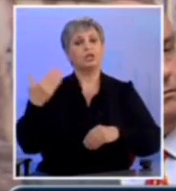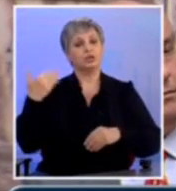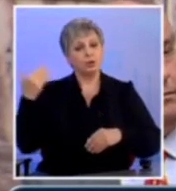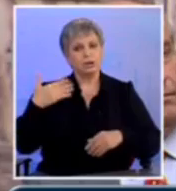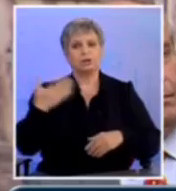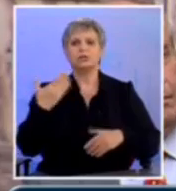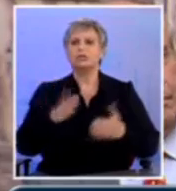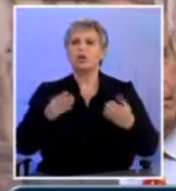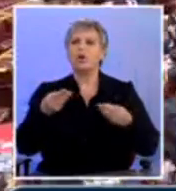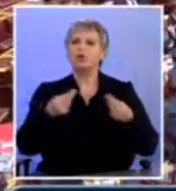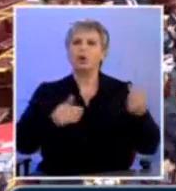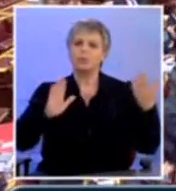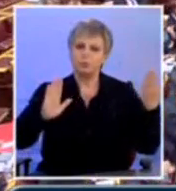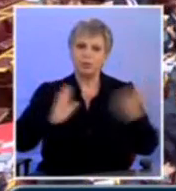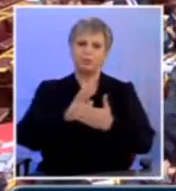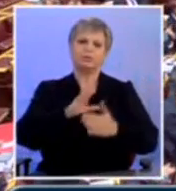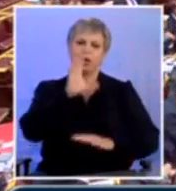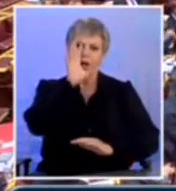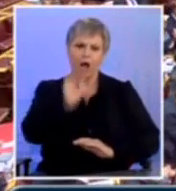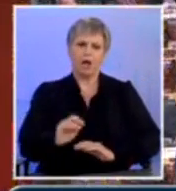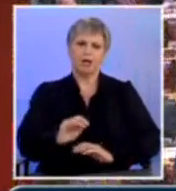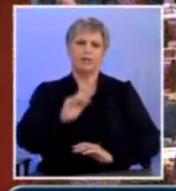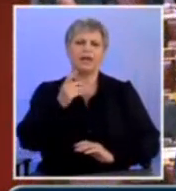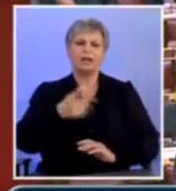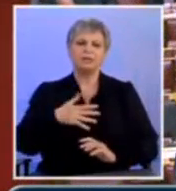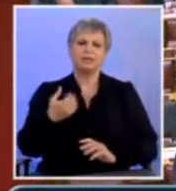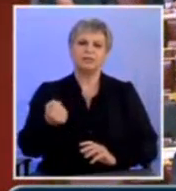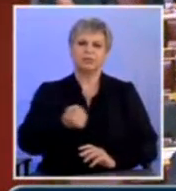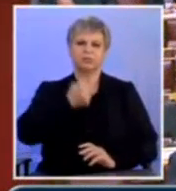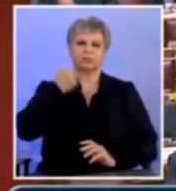ελληνικό λαό. Ευχαριστώ. Για ένα λεπτό.